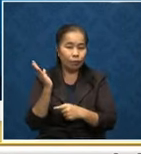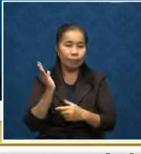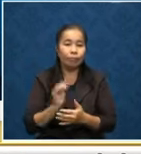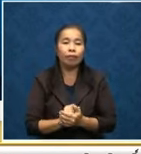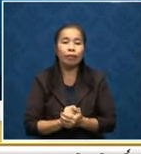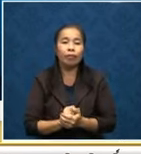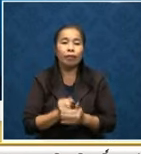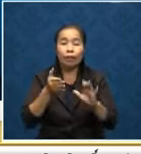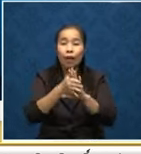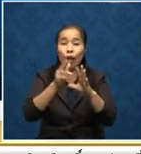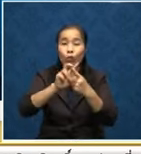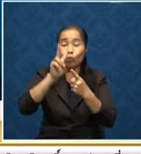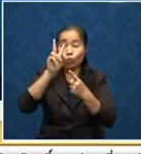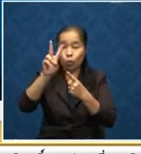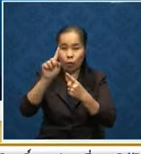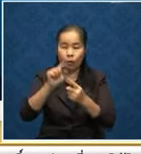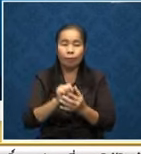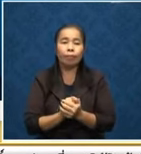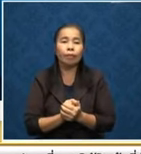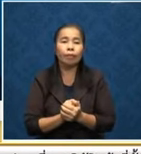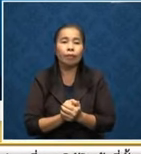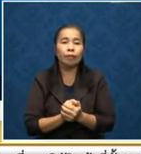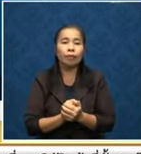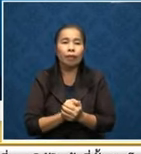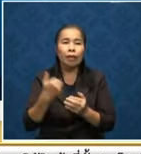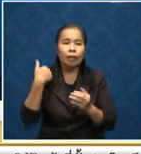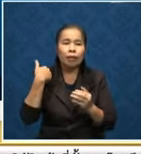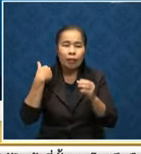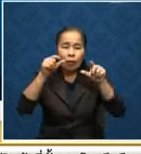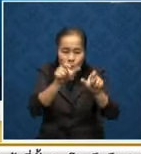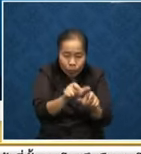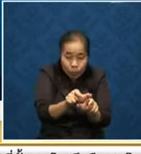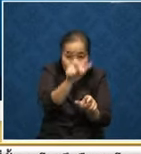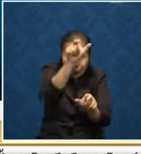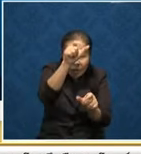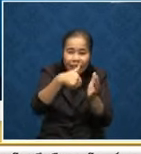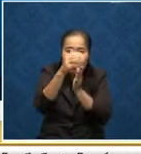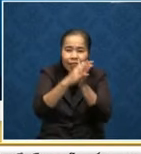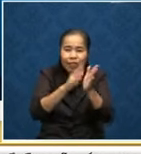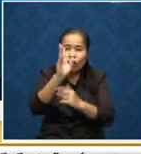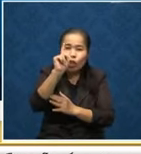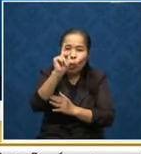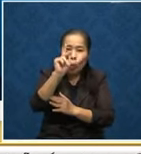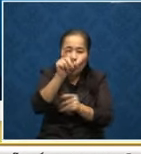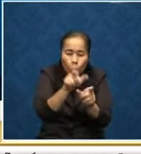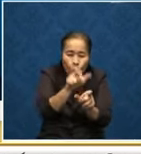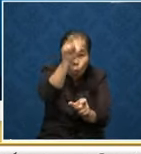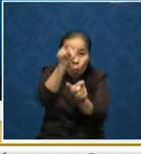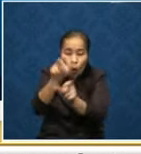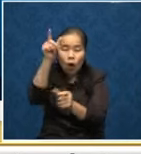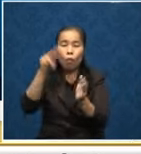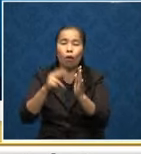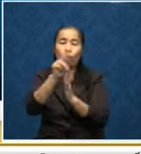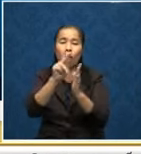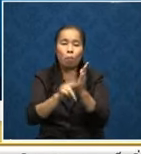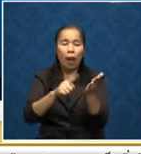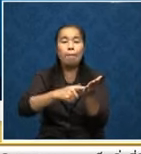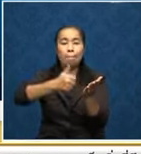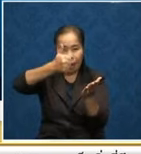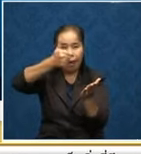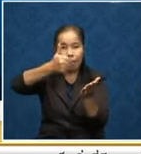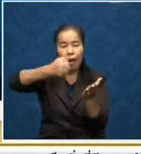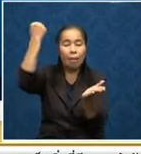สไลด์หน้า2นะครับเราจะเห็นได้ว่าก้อนสีเขียวๆครับท่านประธานก้อนสีเขียวๆนั่นคือก้อนที่กฎหมายผ่านสภาออกไปจะ